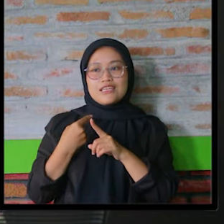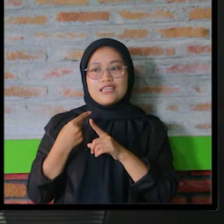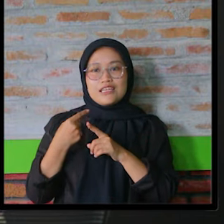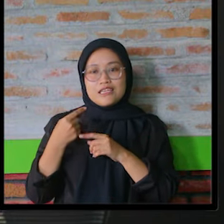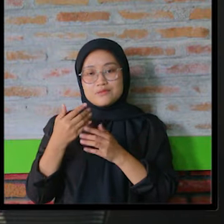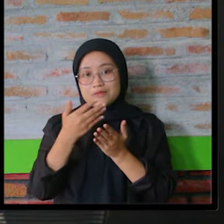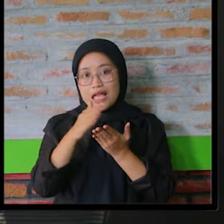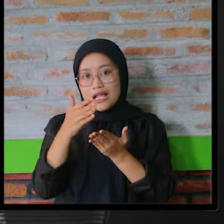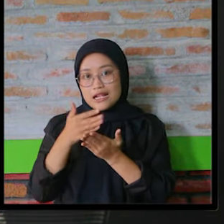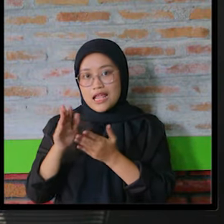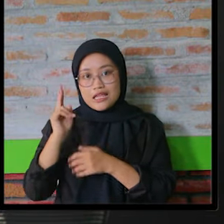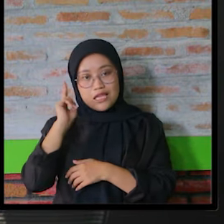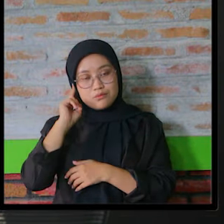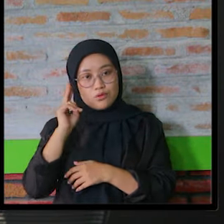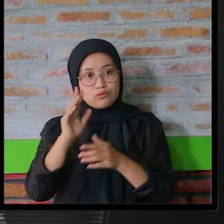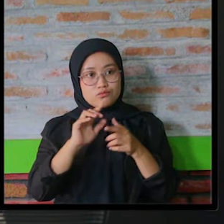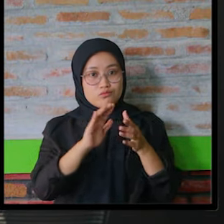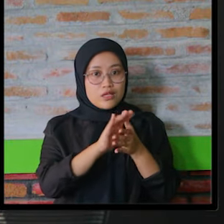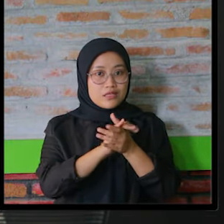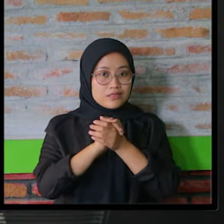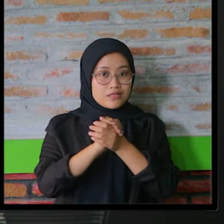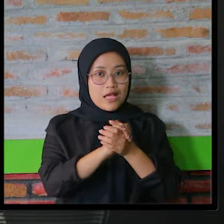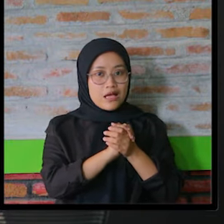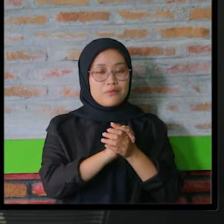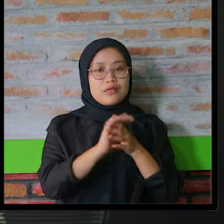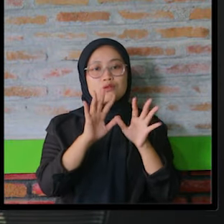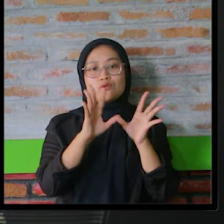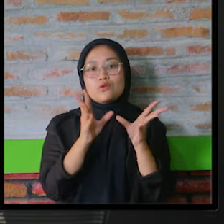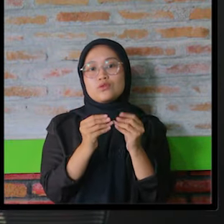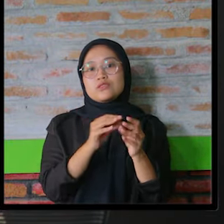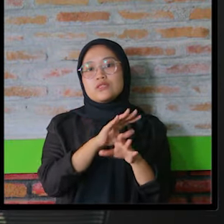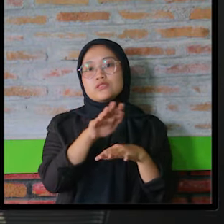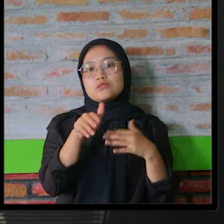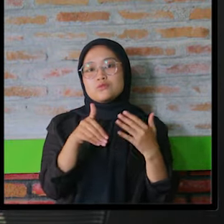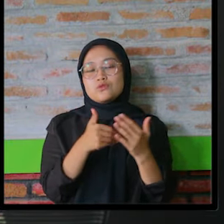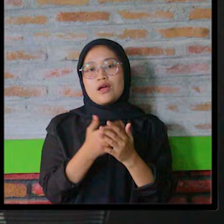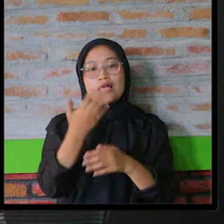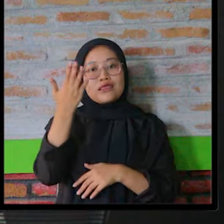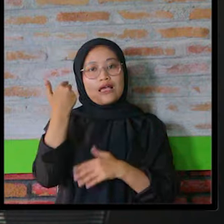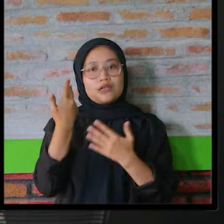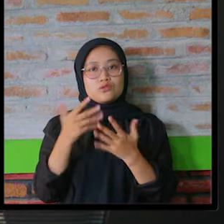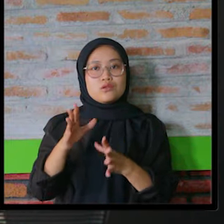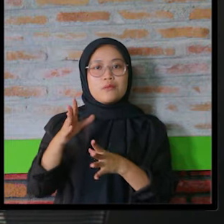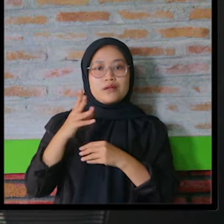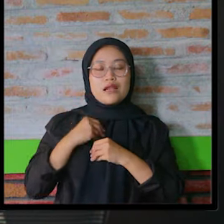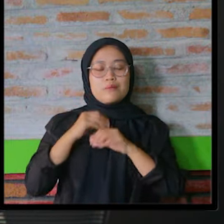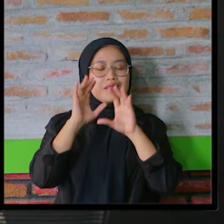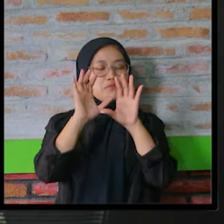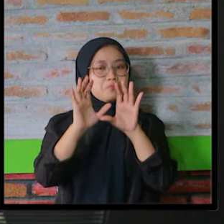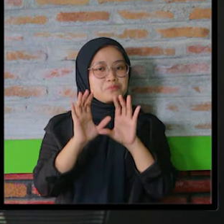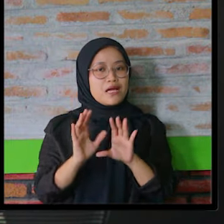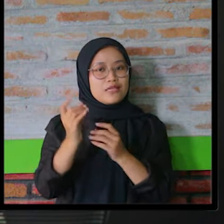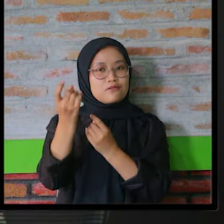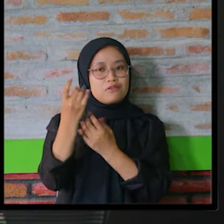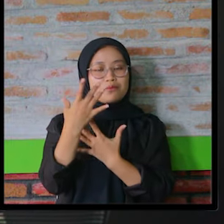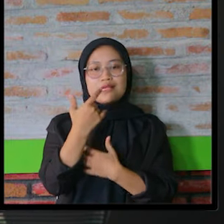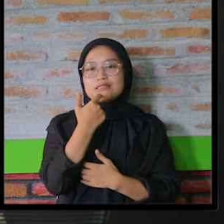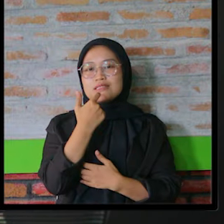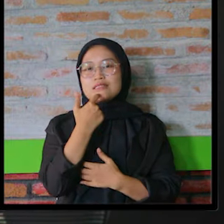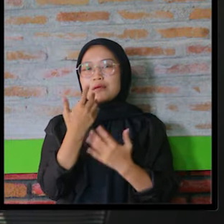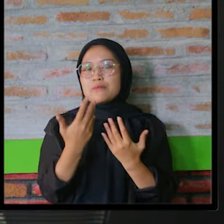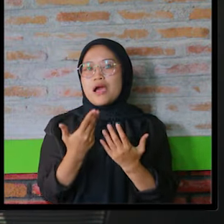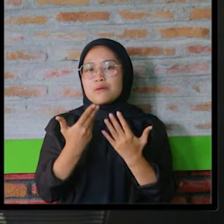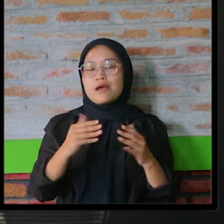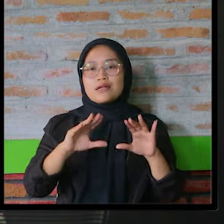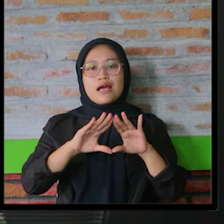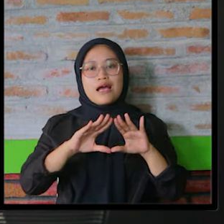begitu Sobat inklusi semua Tentu juga Tadi sudah mendapatkan apa ya Eh banyak informasi ya terkait Bagaimana